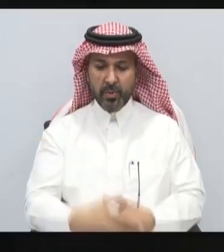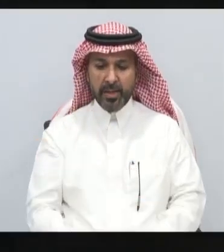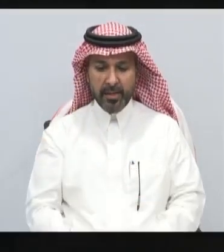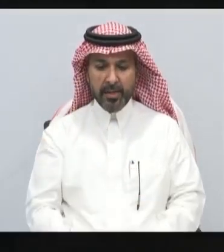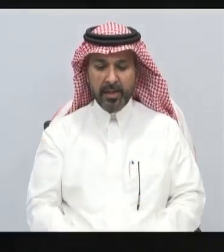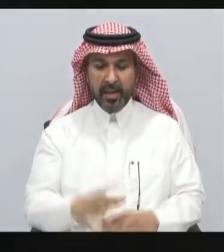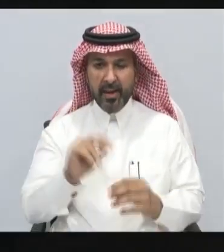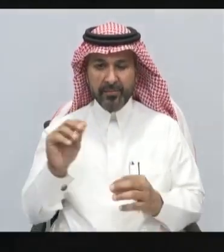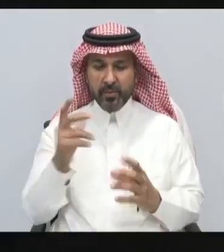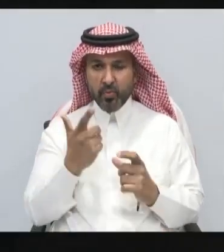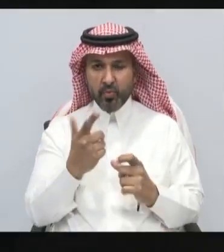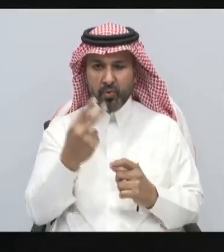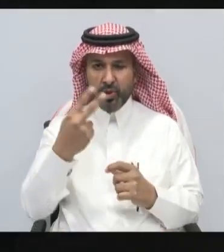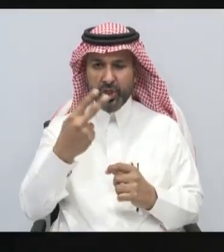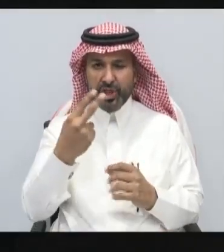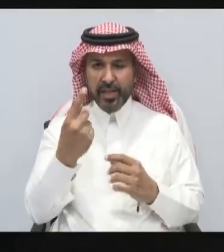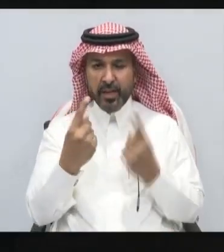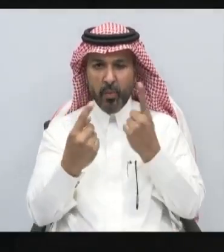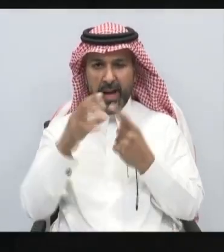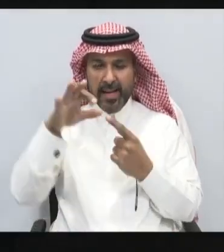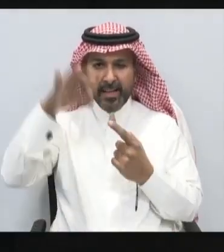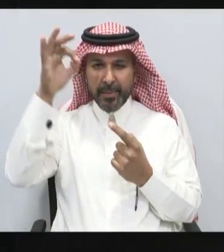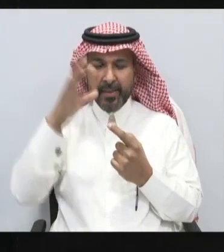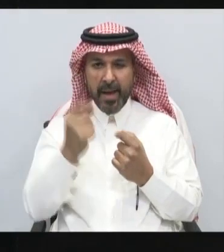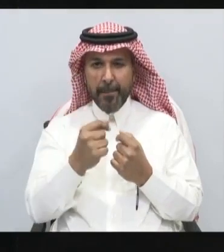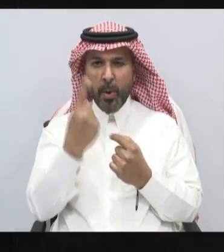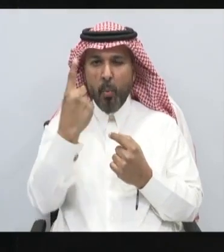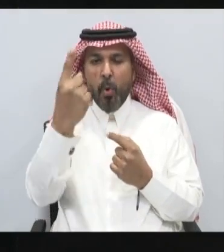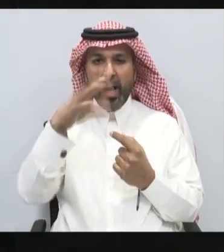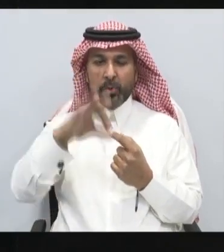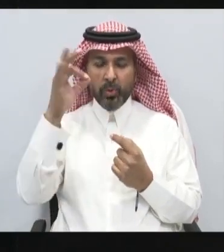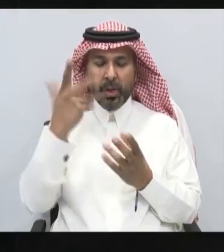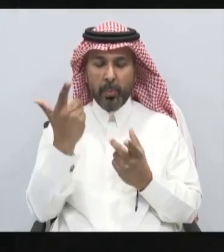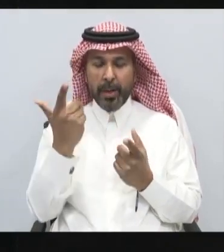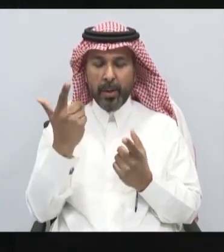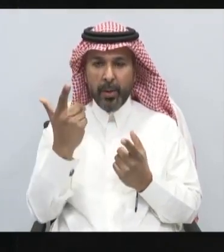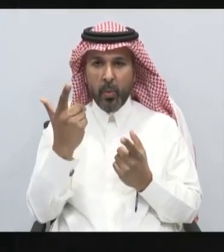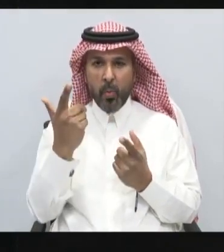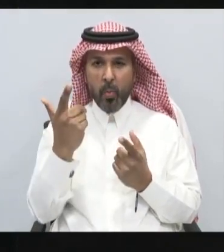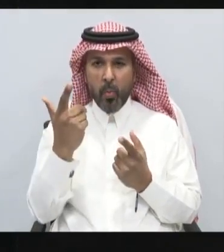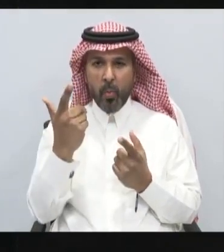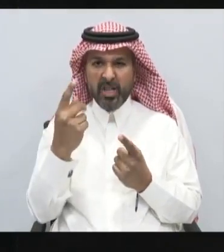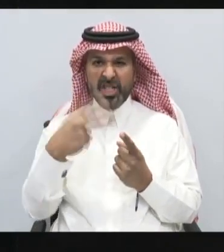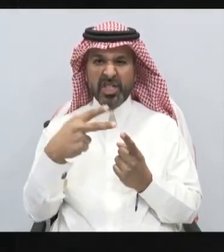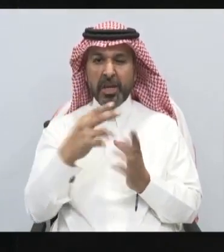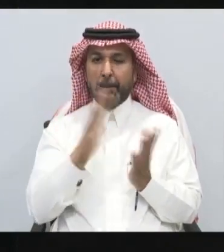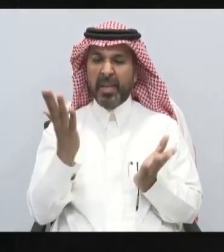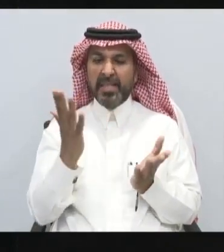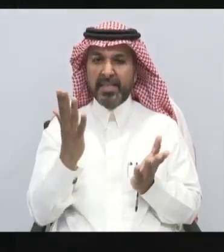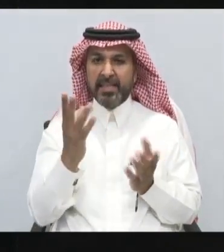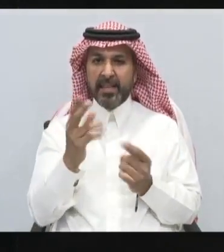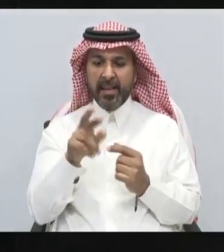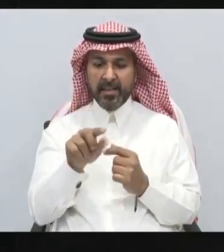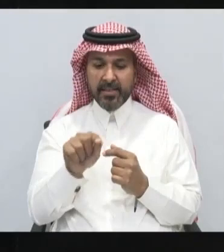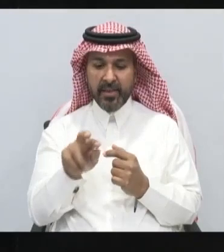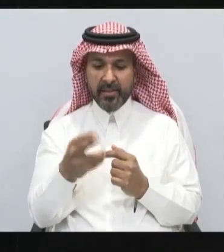الورق الان لا لازم نطرح طيب كم بنطرح راح نطرح ورقه واحده ليه لان الزياده 20 هلله اللي